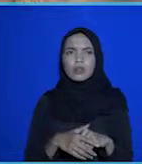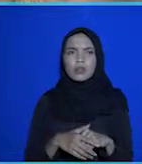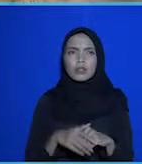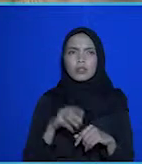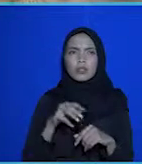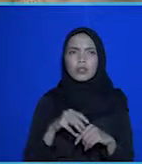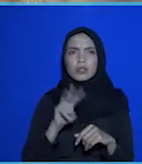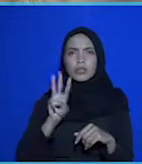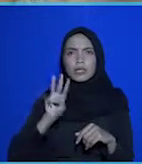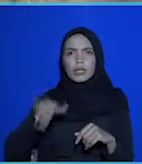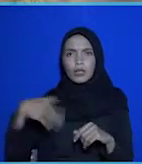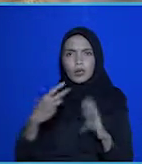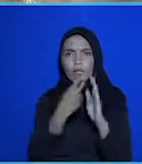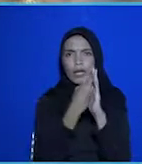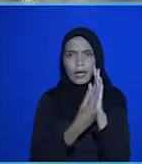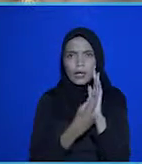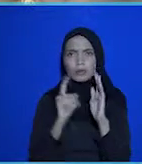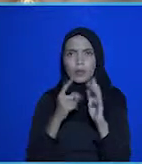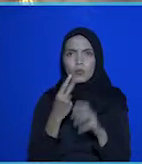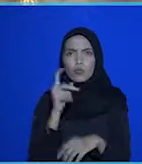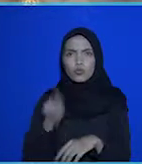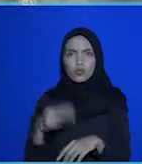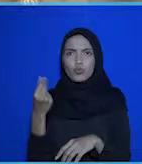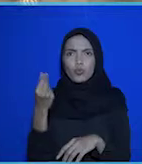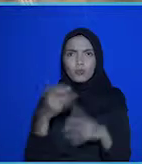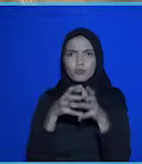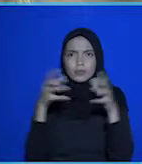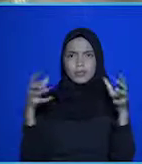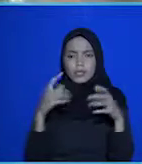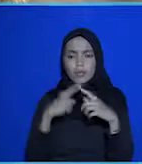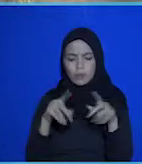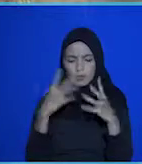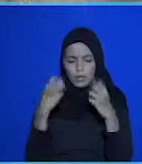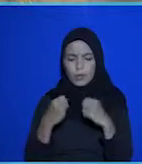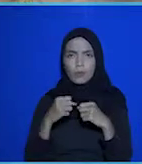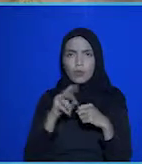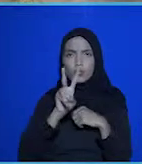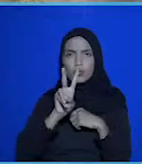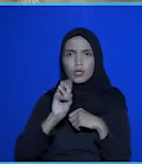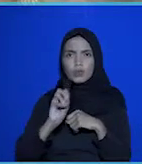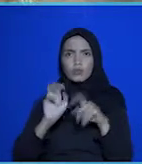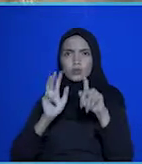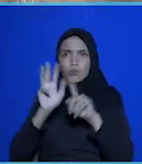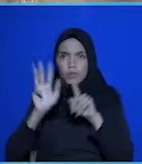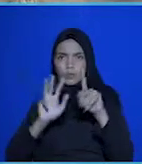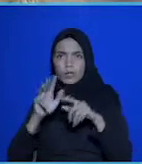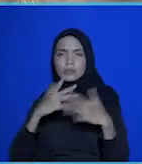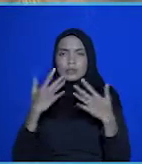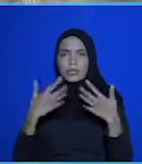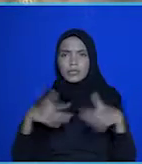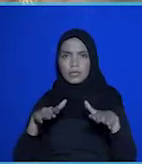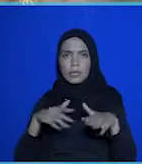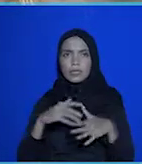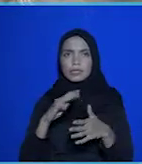lakukan dalam 3 tahun anggaran karena memang sangat besar. Ya, namun kita harapkan di 2019